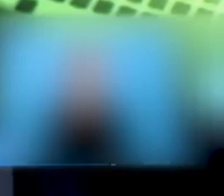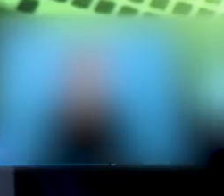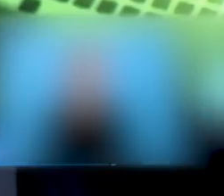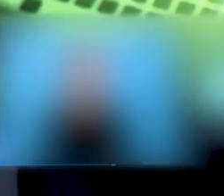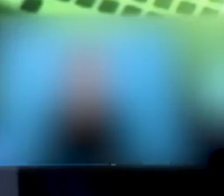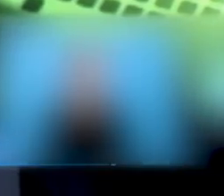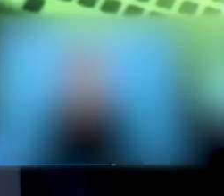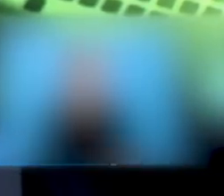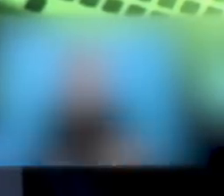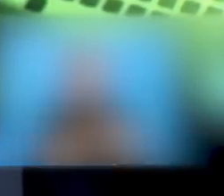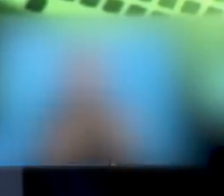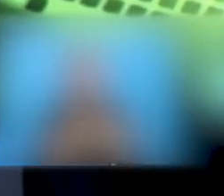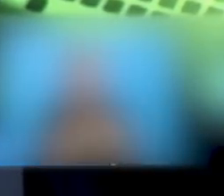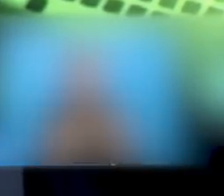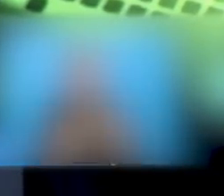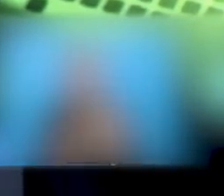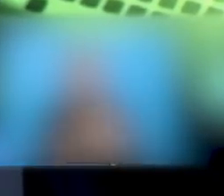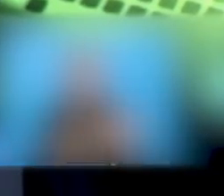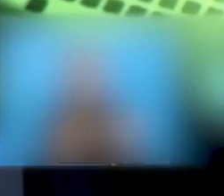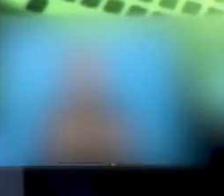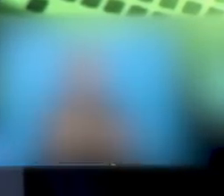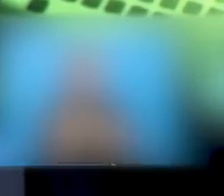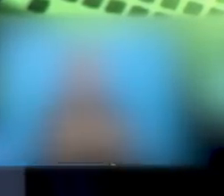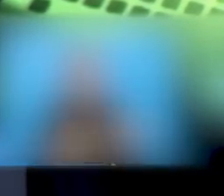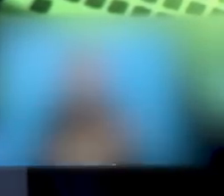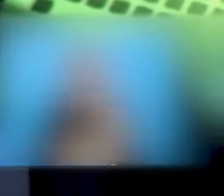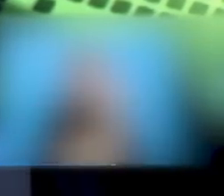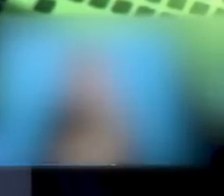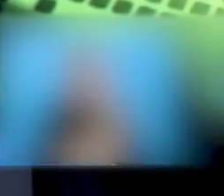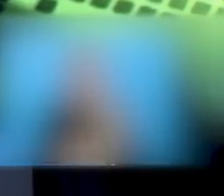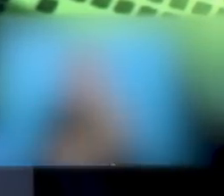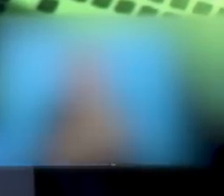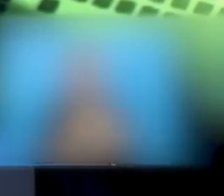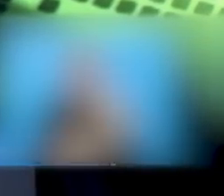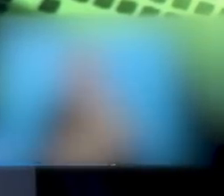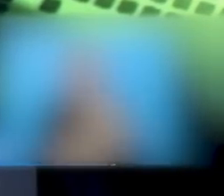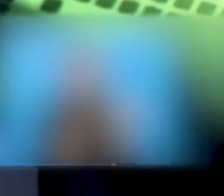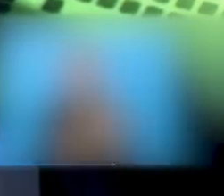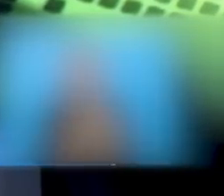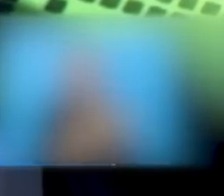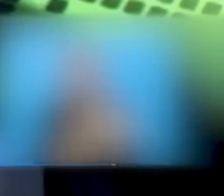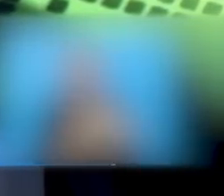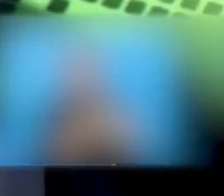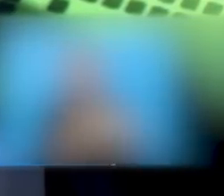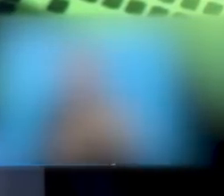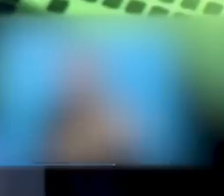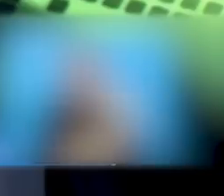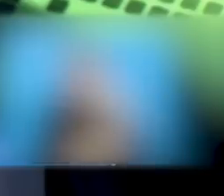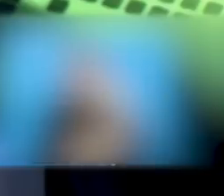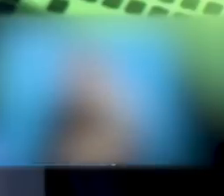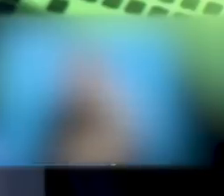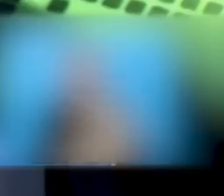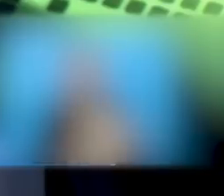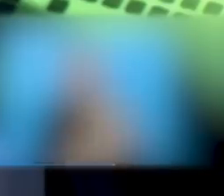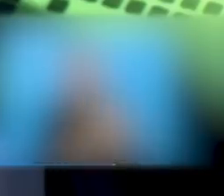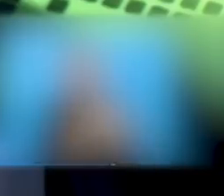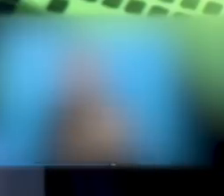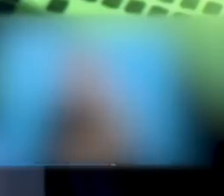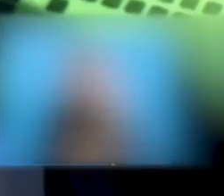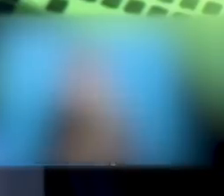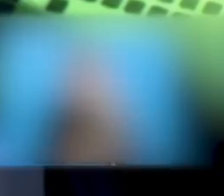Binigyan na ng cash assistance sa mga Pinoy na apektado ng visa ban sa Kuwait. Tutulungan din daw silang makahanap ng bagong